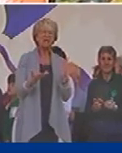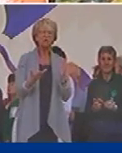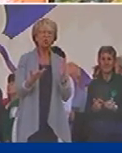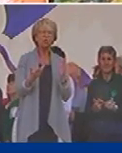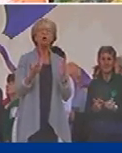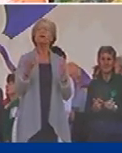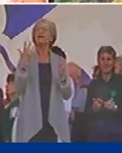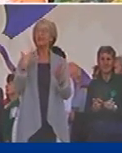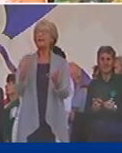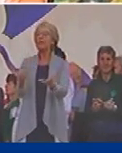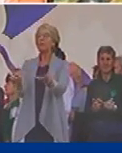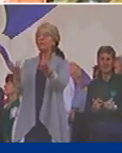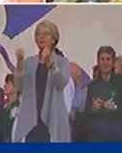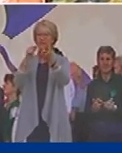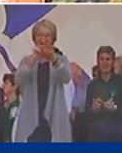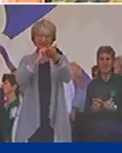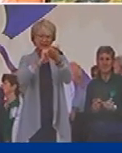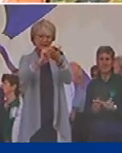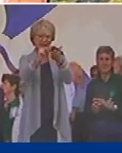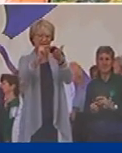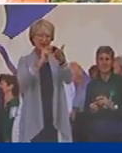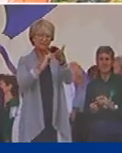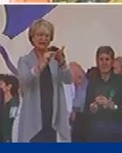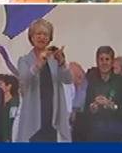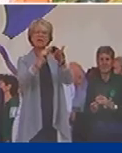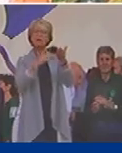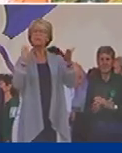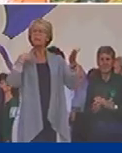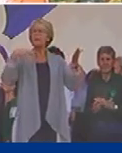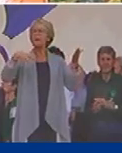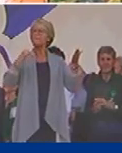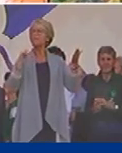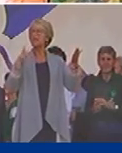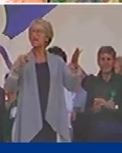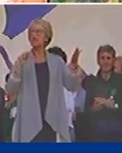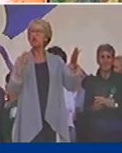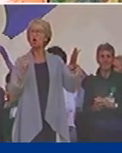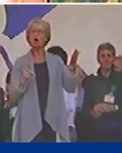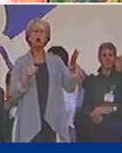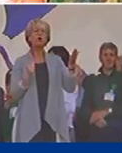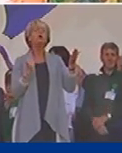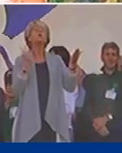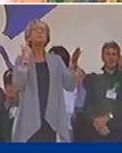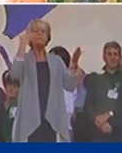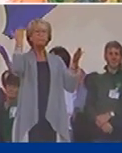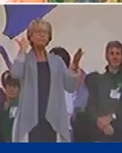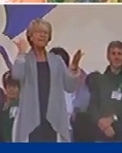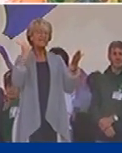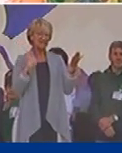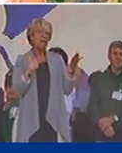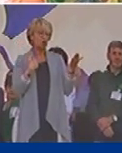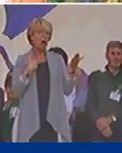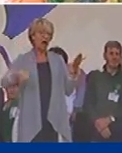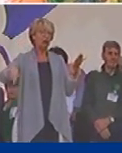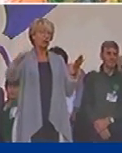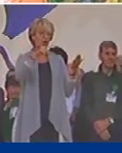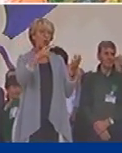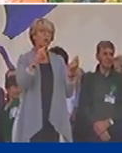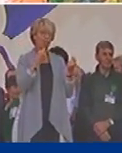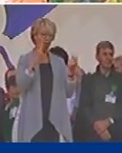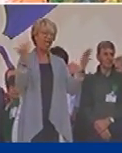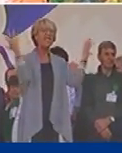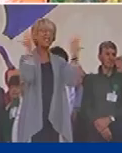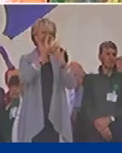riprendendo riga per riga l'indicazione di Gianfranco Miglio che anche noi in passato commettemmo